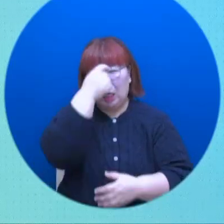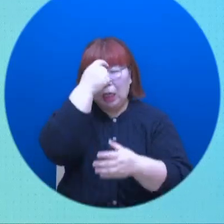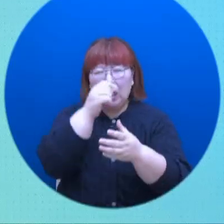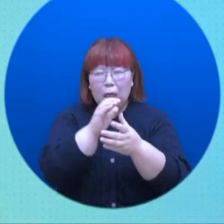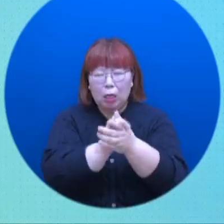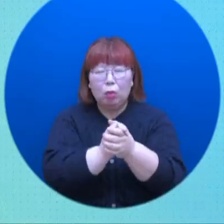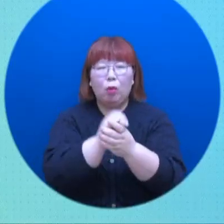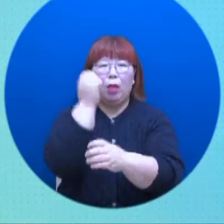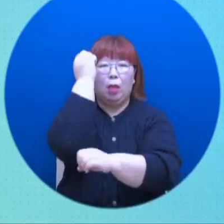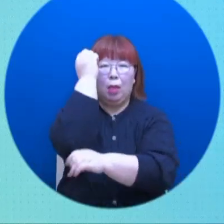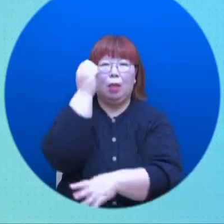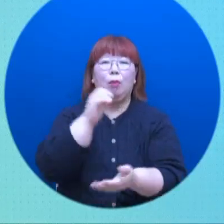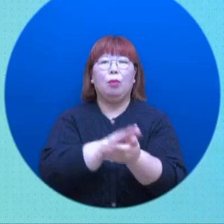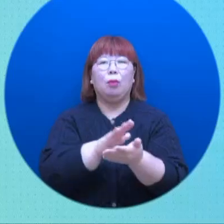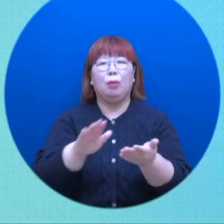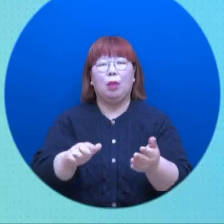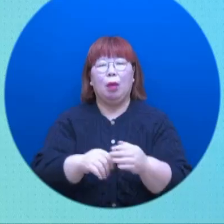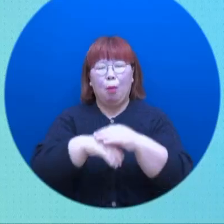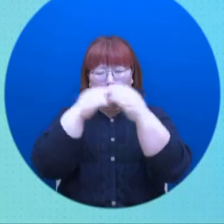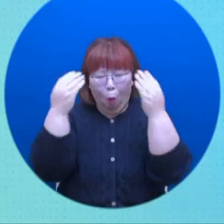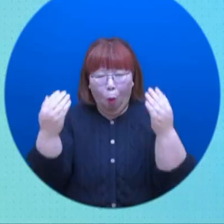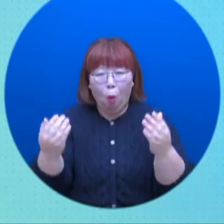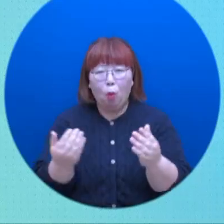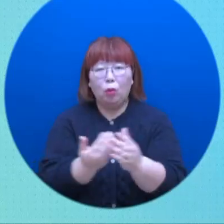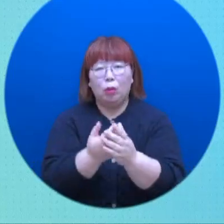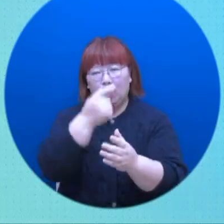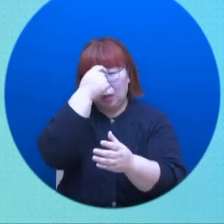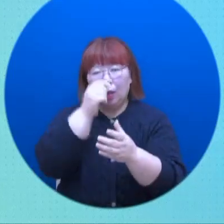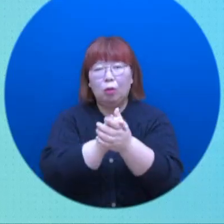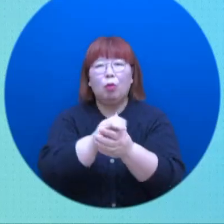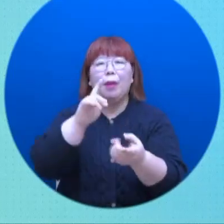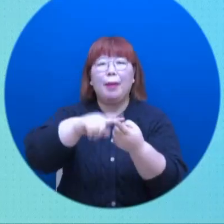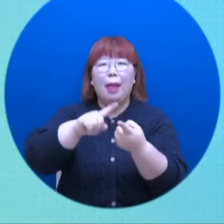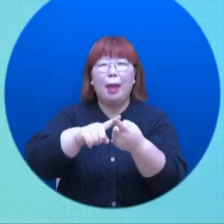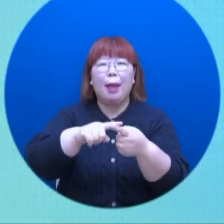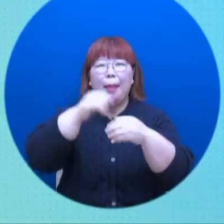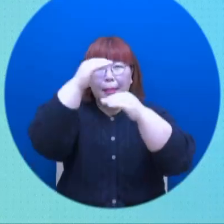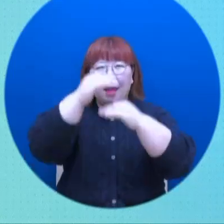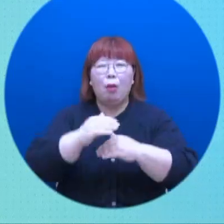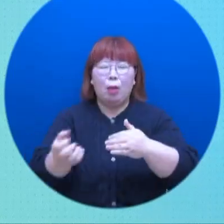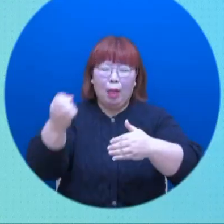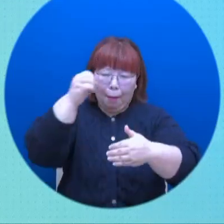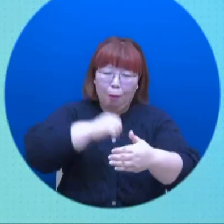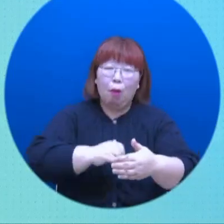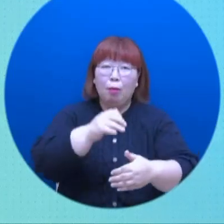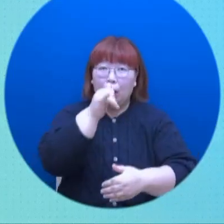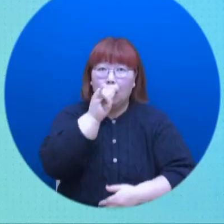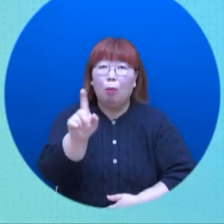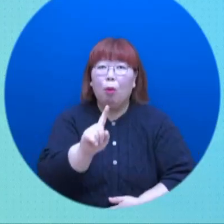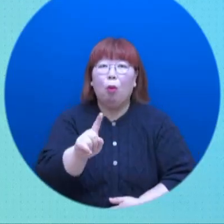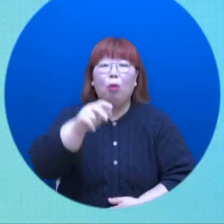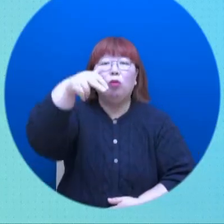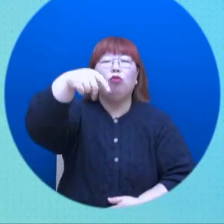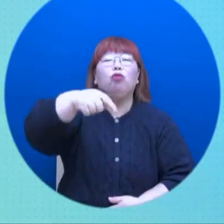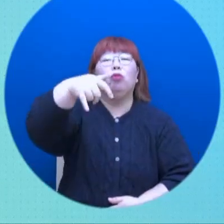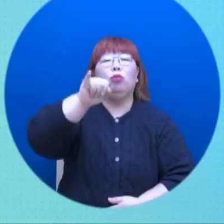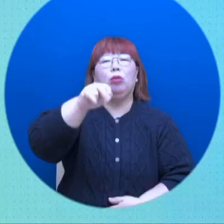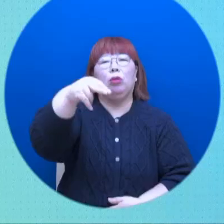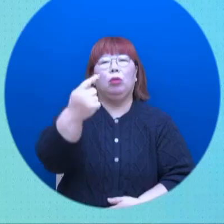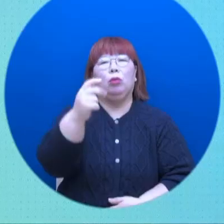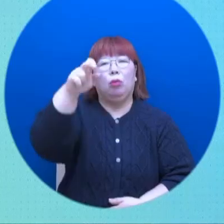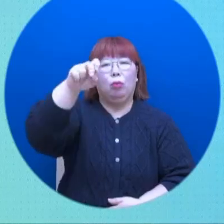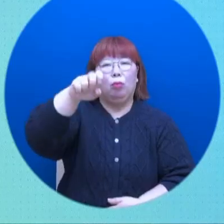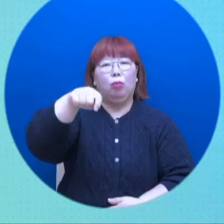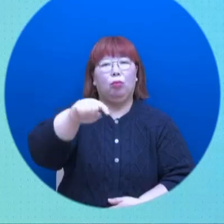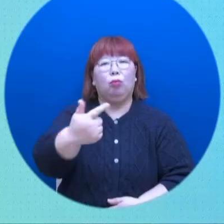정수입니다. 기도의 모든 것이 담겨 있어요. 기도의 가장 건강한 표본이 바로